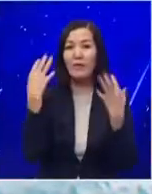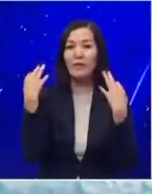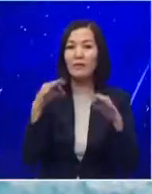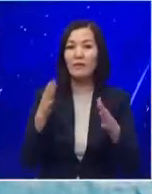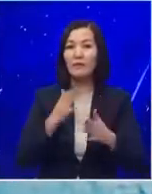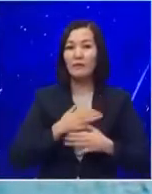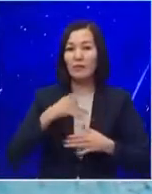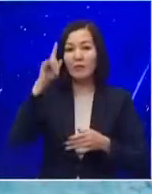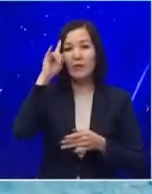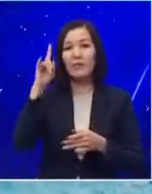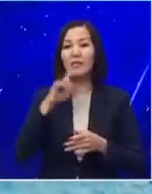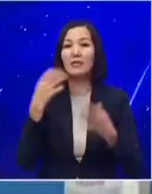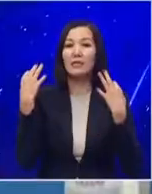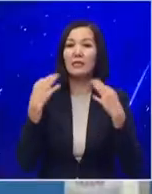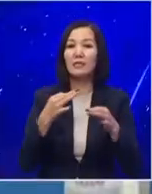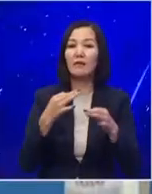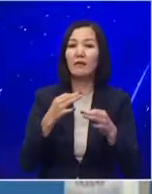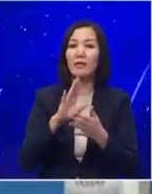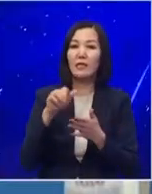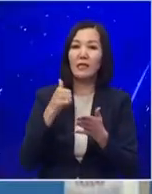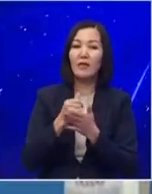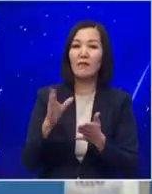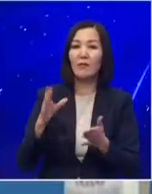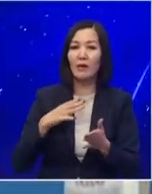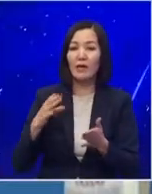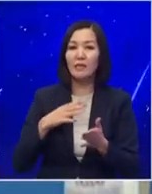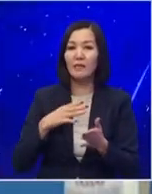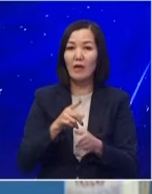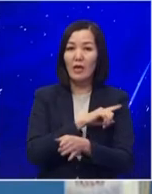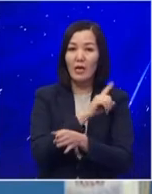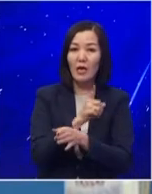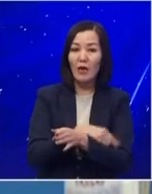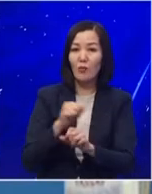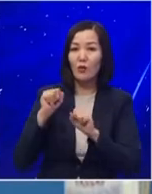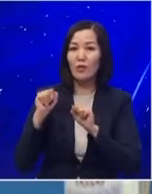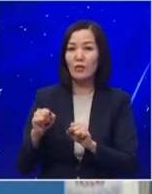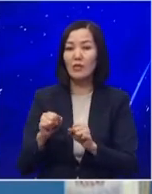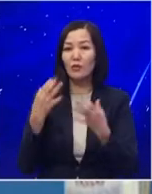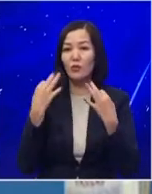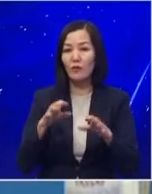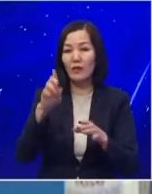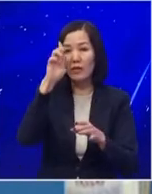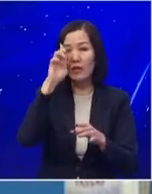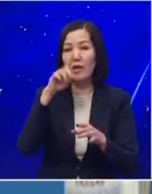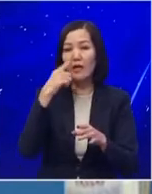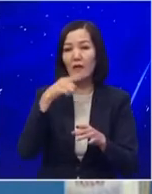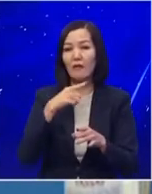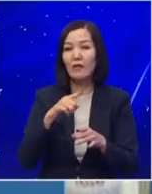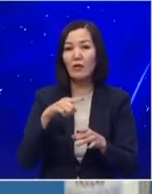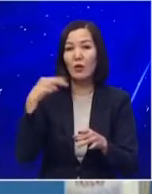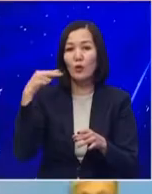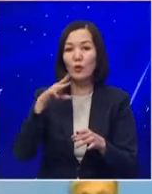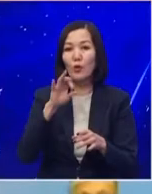нашей страны независимость является прочной опорой нашей государственности надежной основой суверенности отметил касым-жомарт токаев